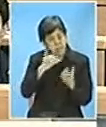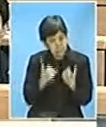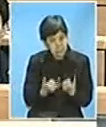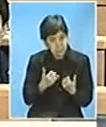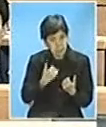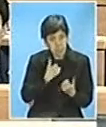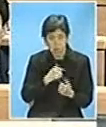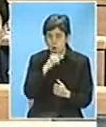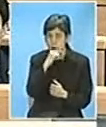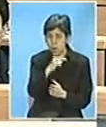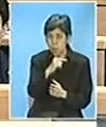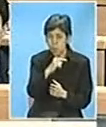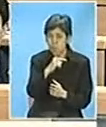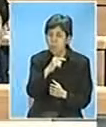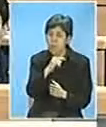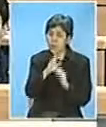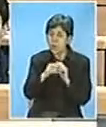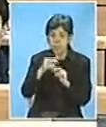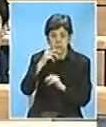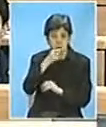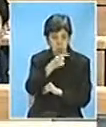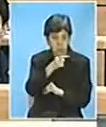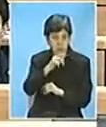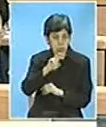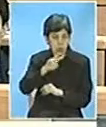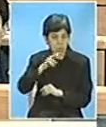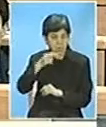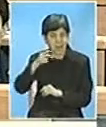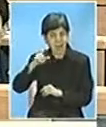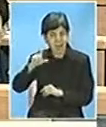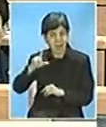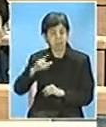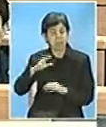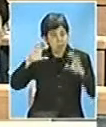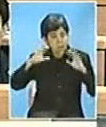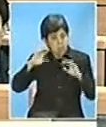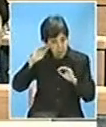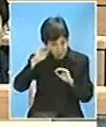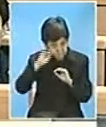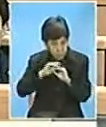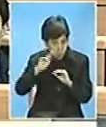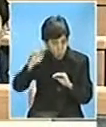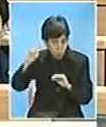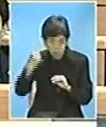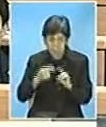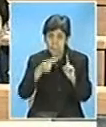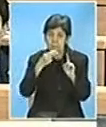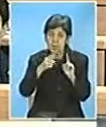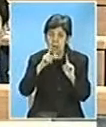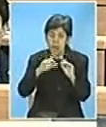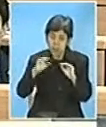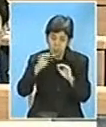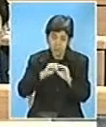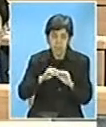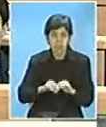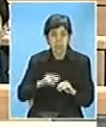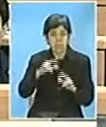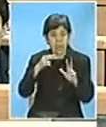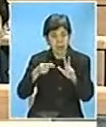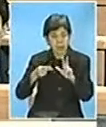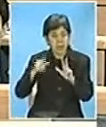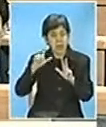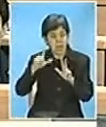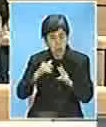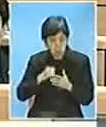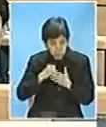บันนี้ติดลบถึง 20,000 ล้านนะครับรัฐบาลเองก็ขอเพิ่มวงเงินกู้อีก 10,000 ล้านเป็น 30,000 ล้านเพื่อชดเชยน